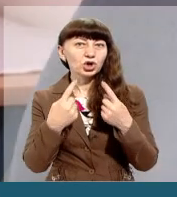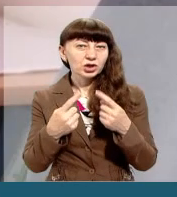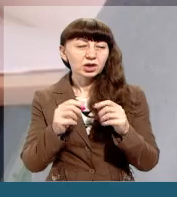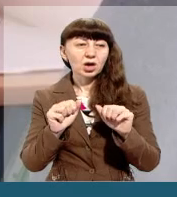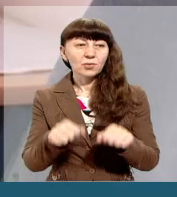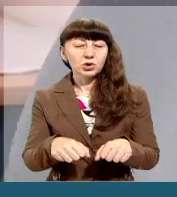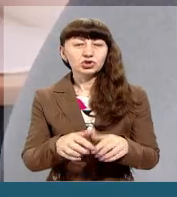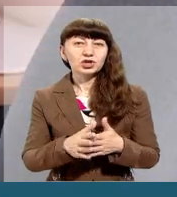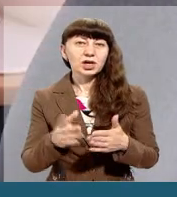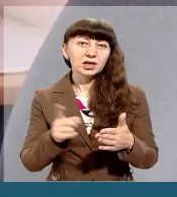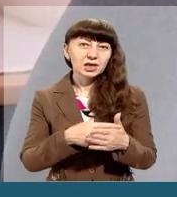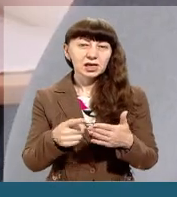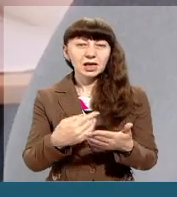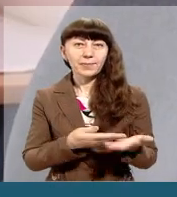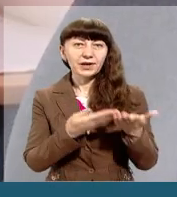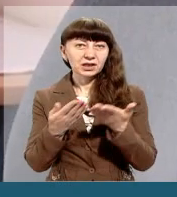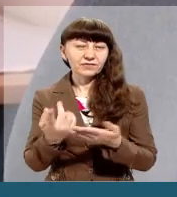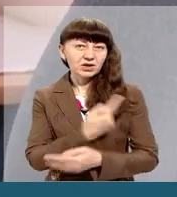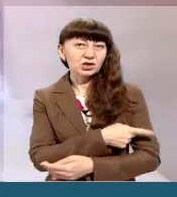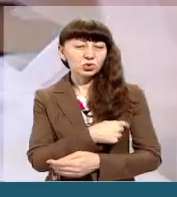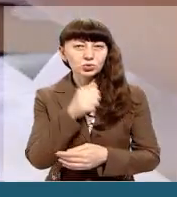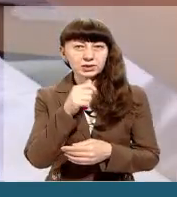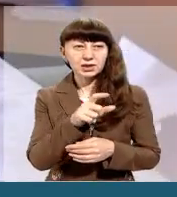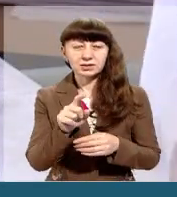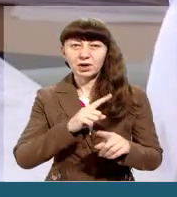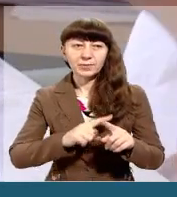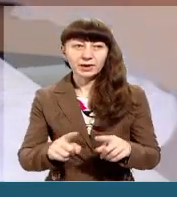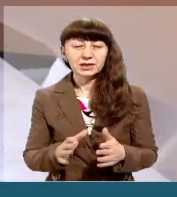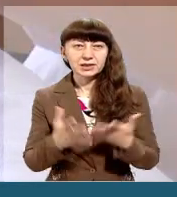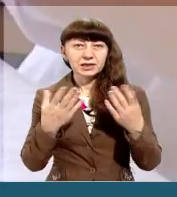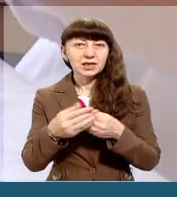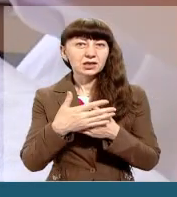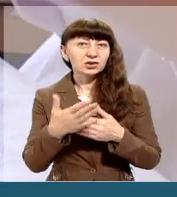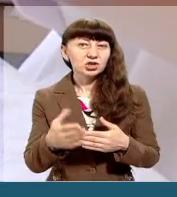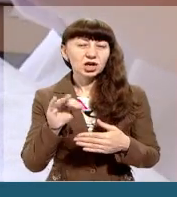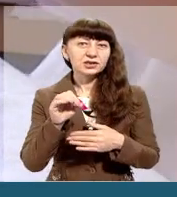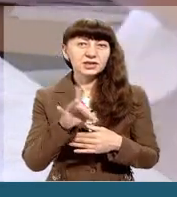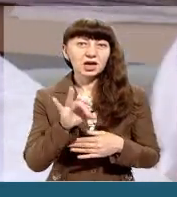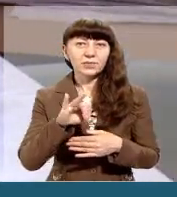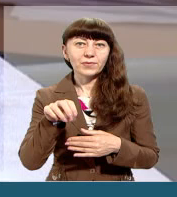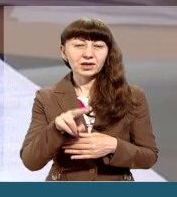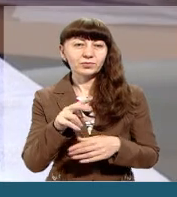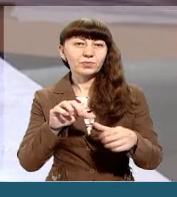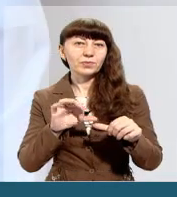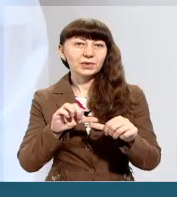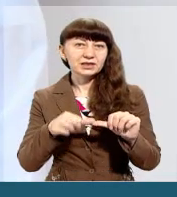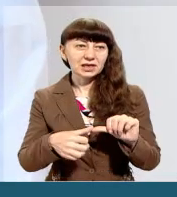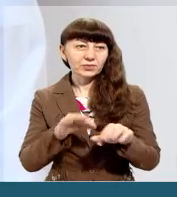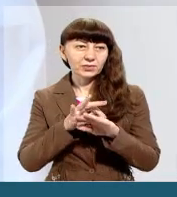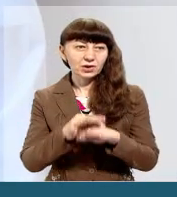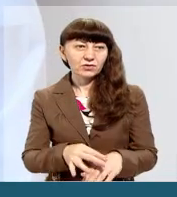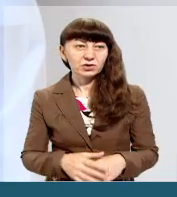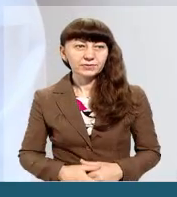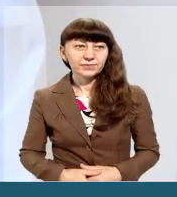или рекомендации врачей молодые костанайцы могли в кратчайшее время. День открытых дверей в Жастармед проводят регулярно.